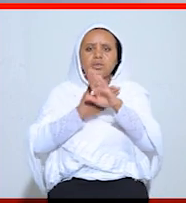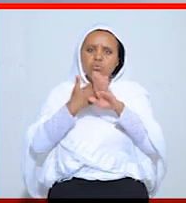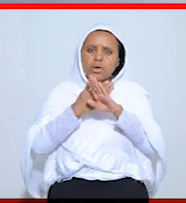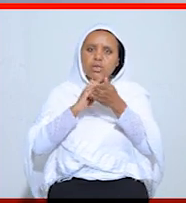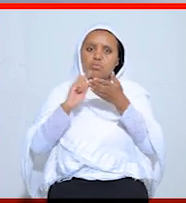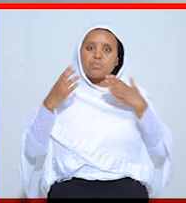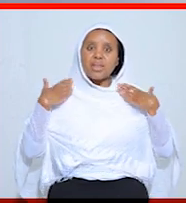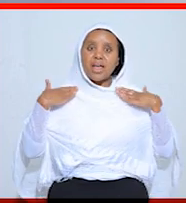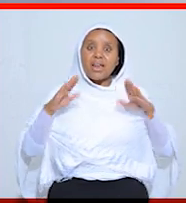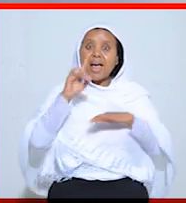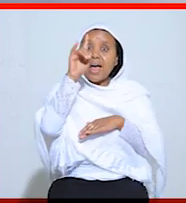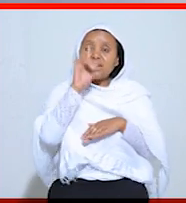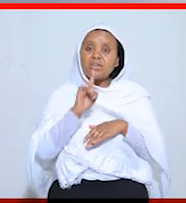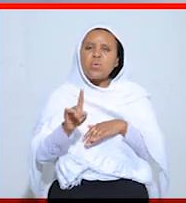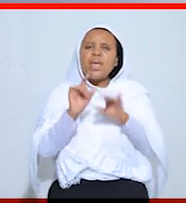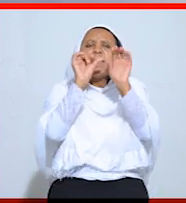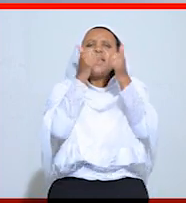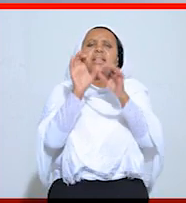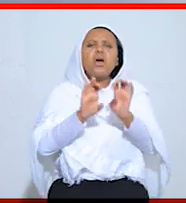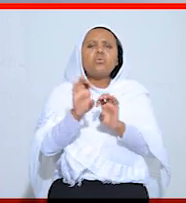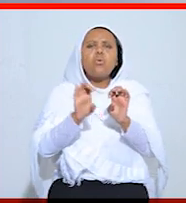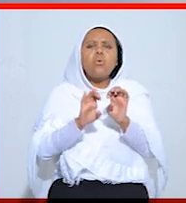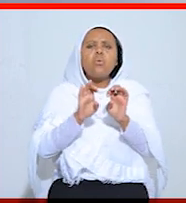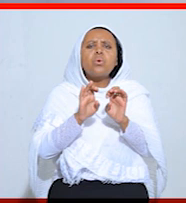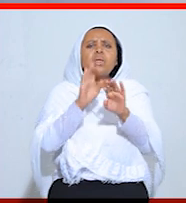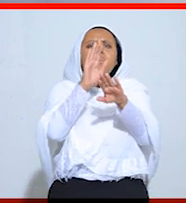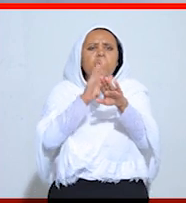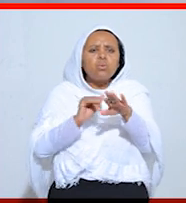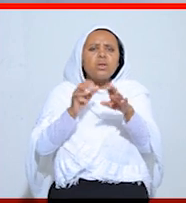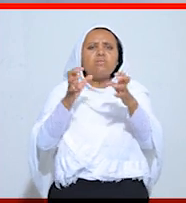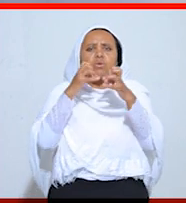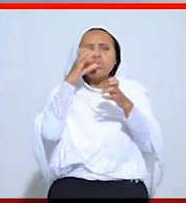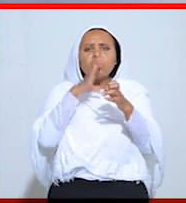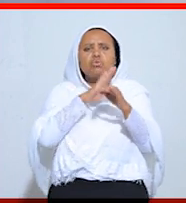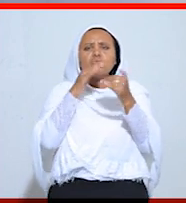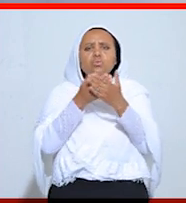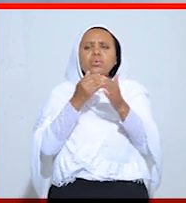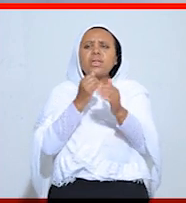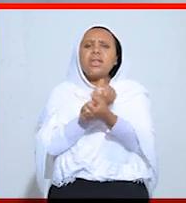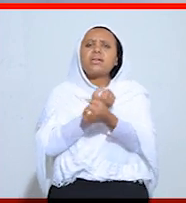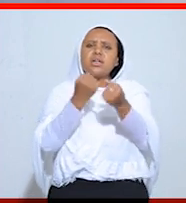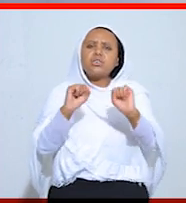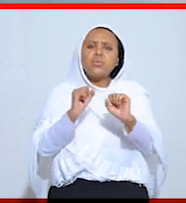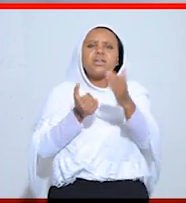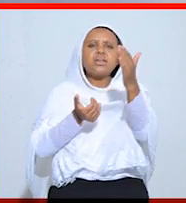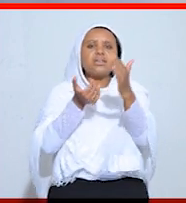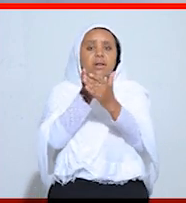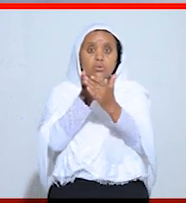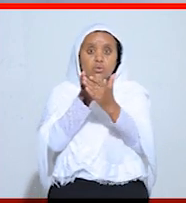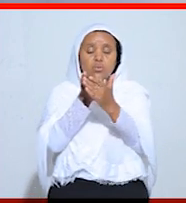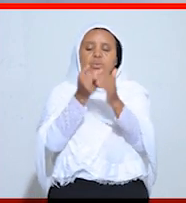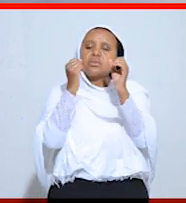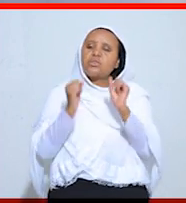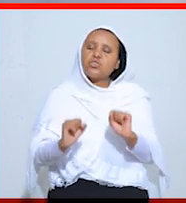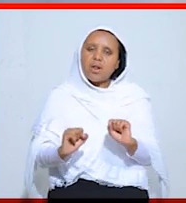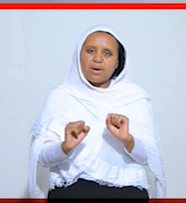ይማጸኑታል። ቅዱስ ሚካኤል ግን አንድ ነው። እንዴት አድርጎ የሚጠሩትን የሚፈሩት ሰዎች ሁሉ ሊያድናቸው